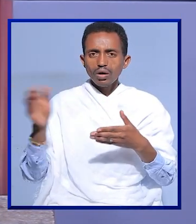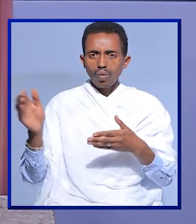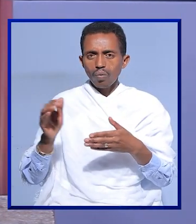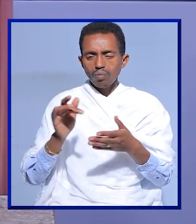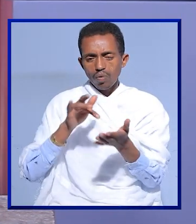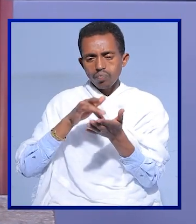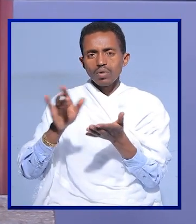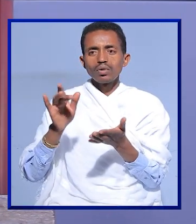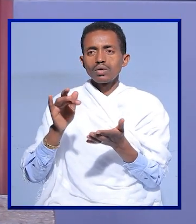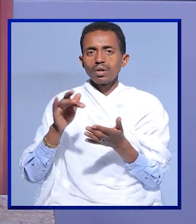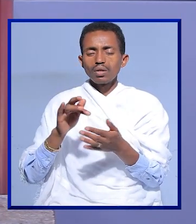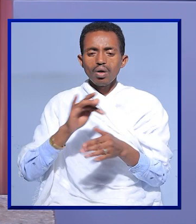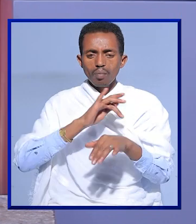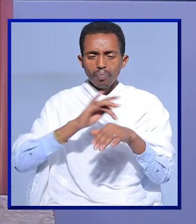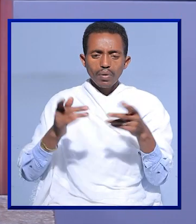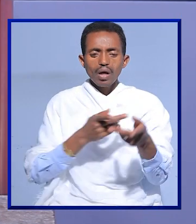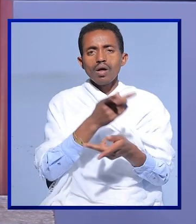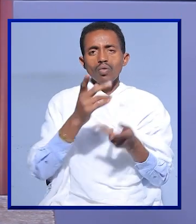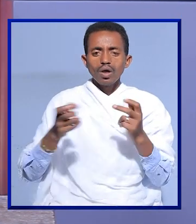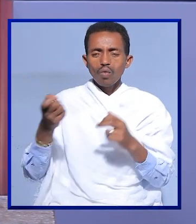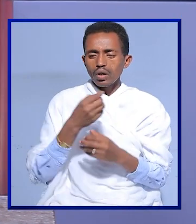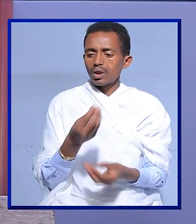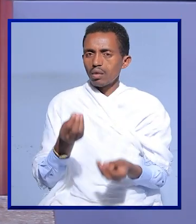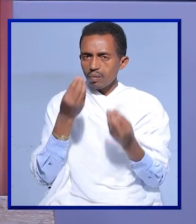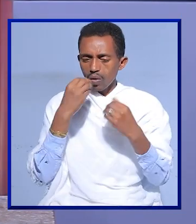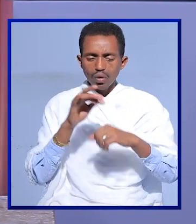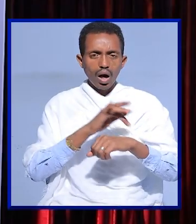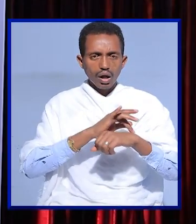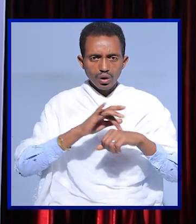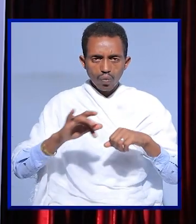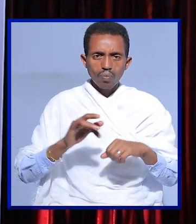ተባረው በመድረ በዳ ሆነው የሚበሉት አጥተው